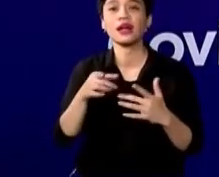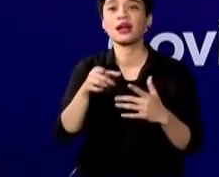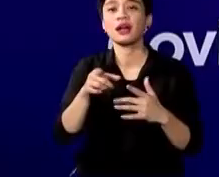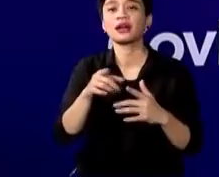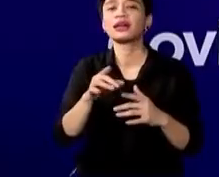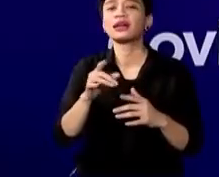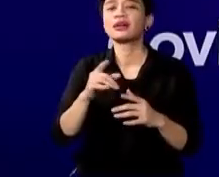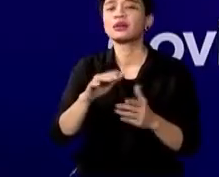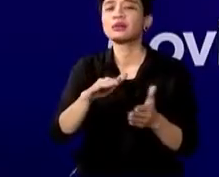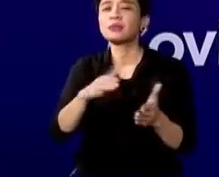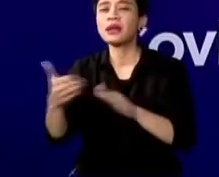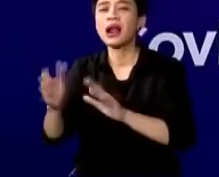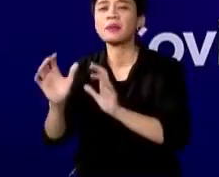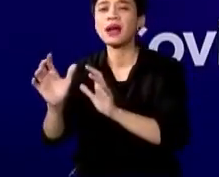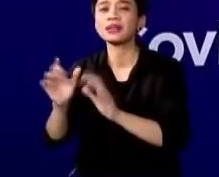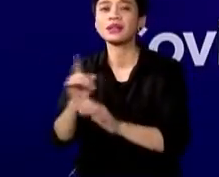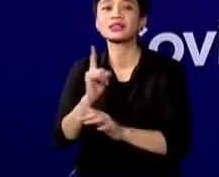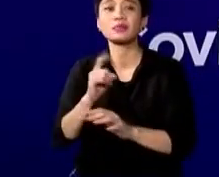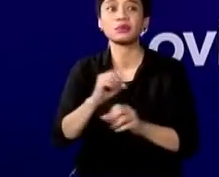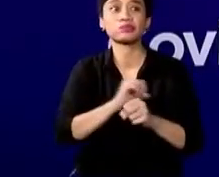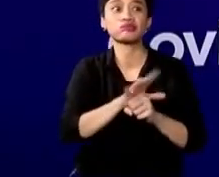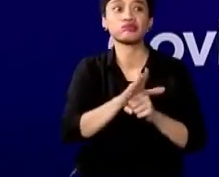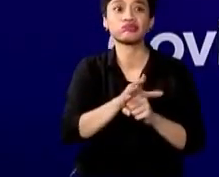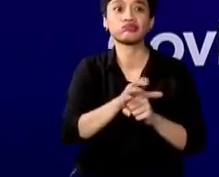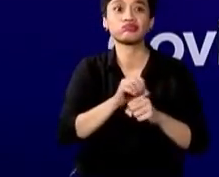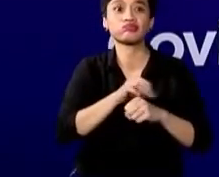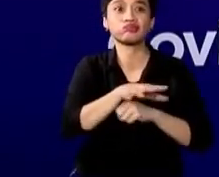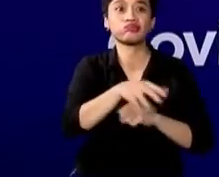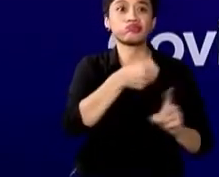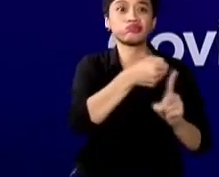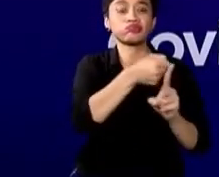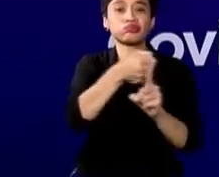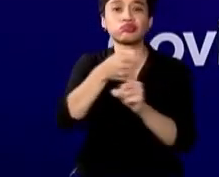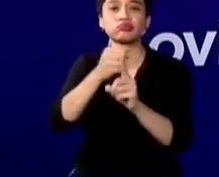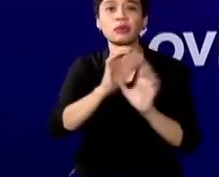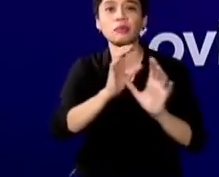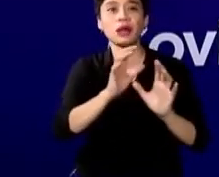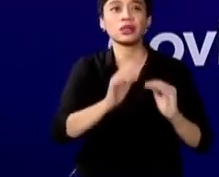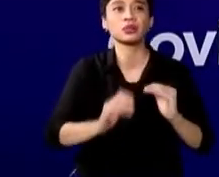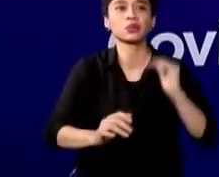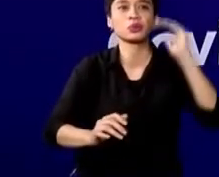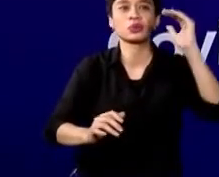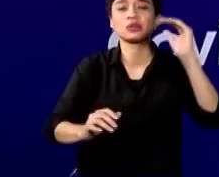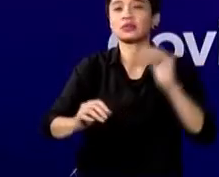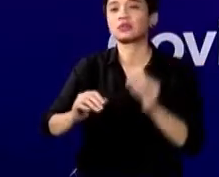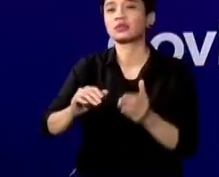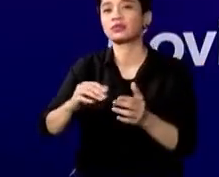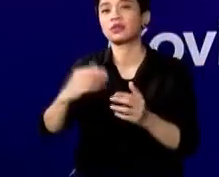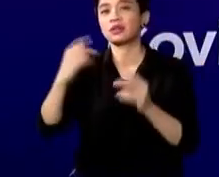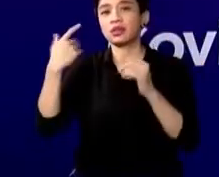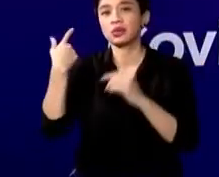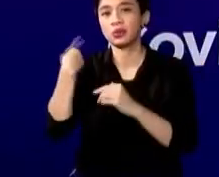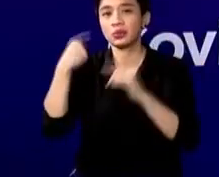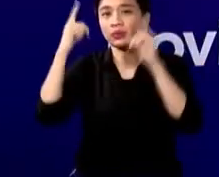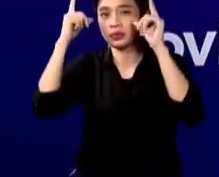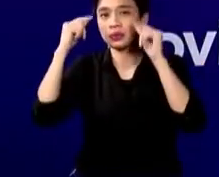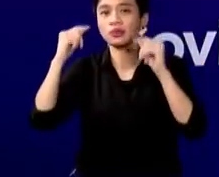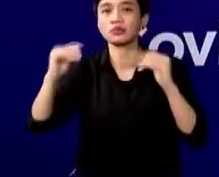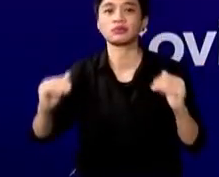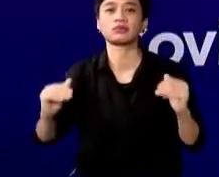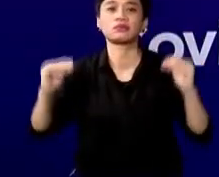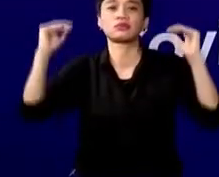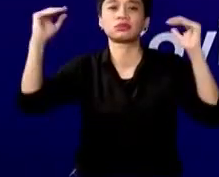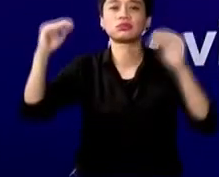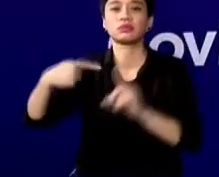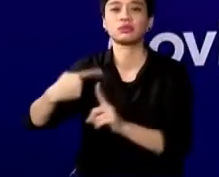jumlah kasus yang positif dan juga mereka yang dirawat di ICU maupun di ruang isolasi artinya